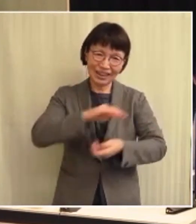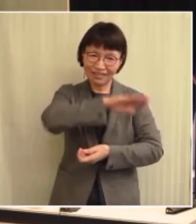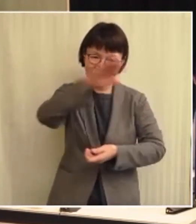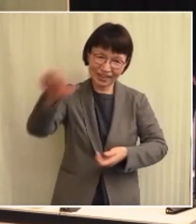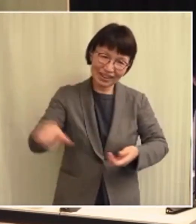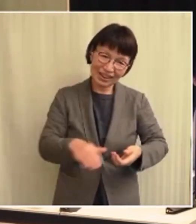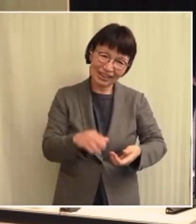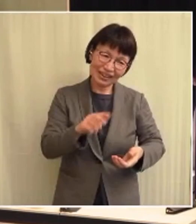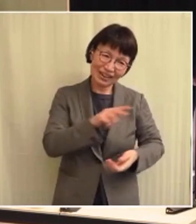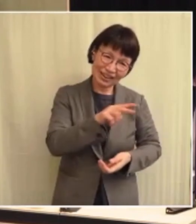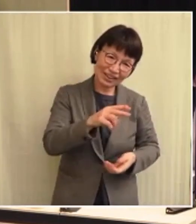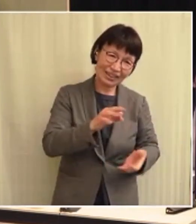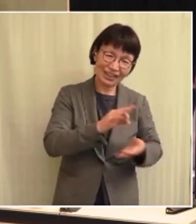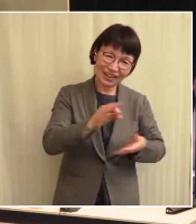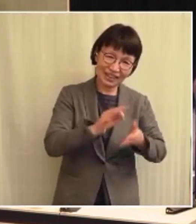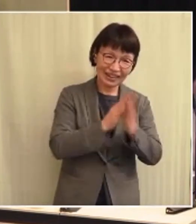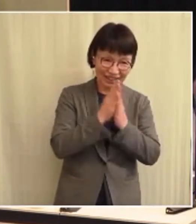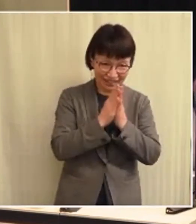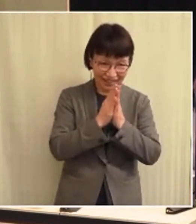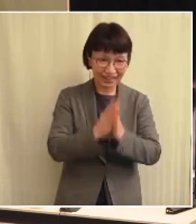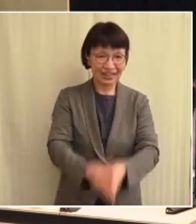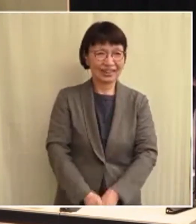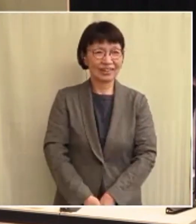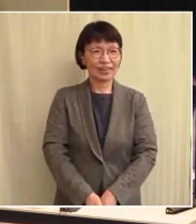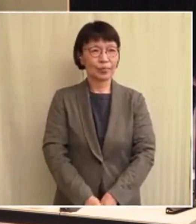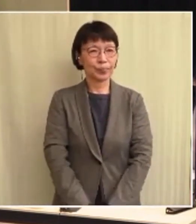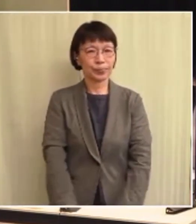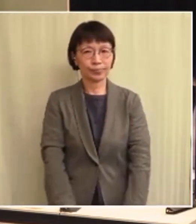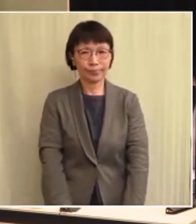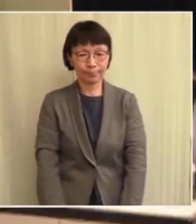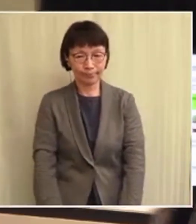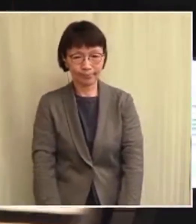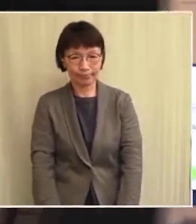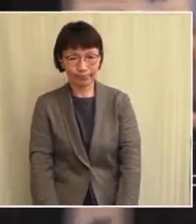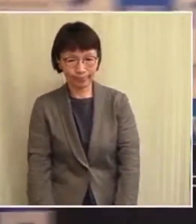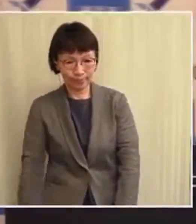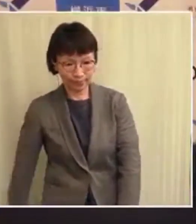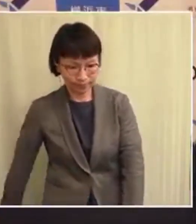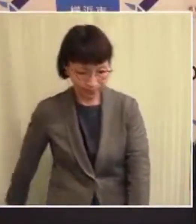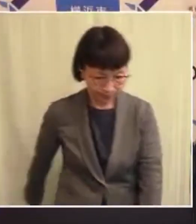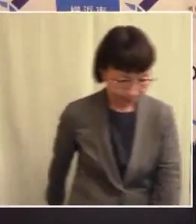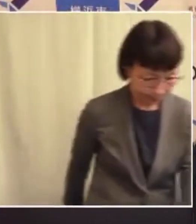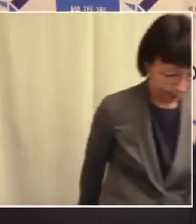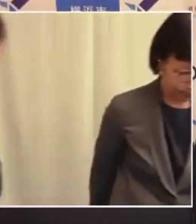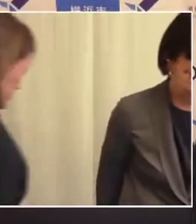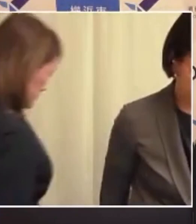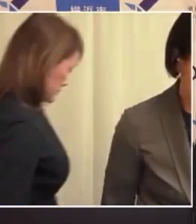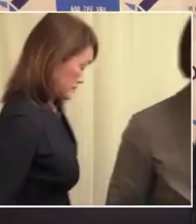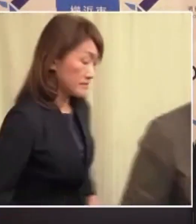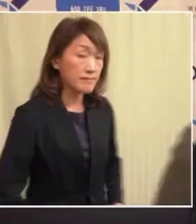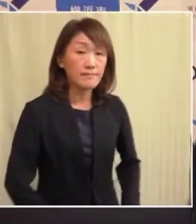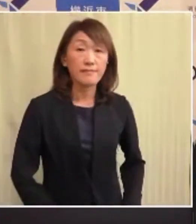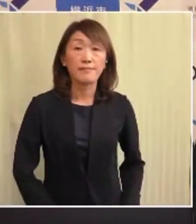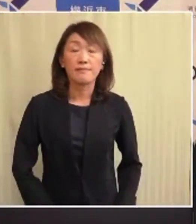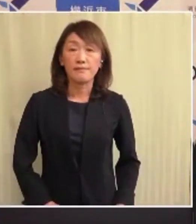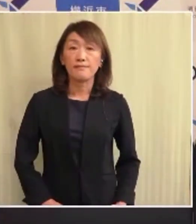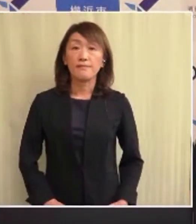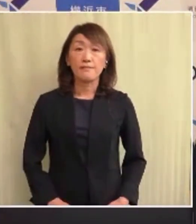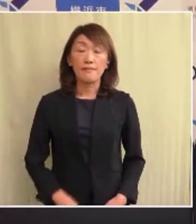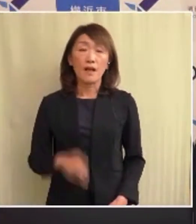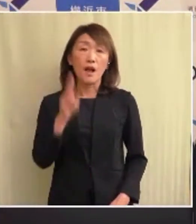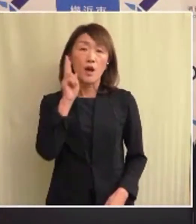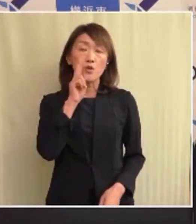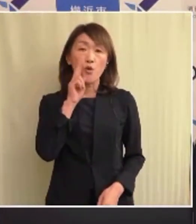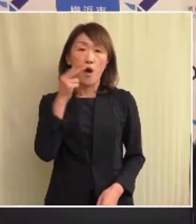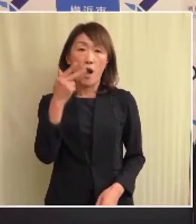ただければと思います。どうぞよろしくお願いします。ありがとうございました。 ありがとうございます。はい、横浜市が目指